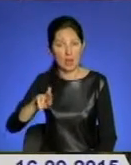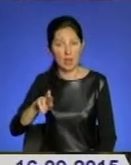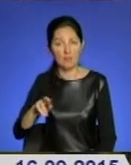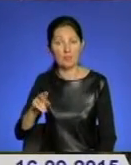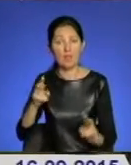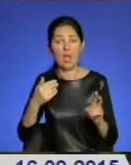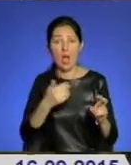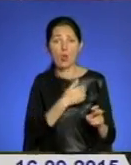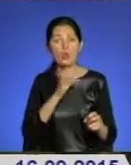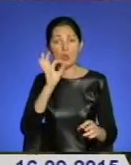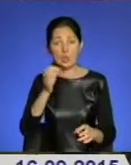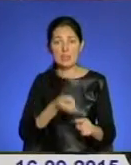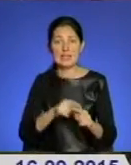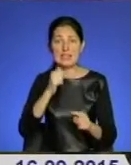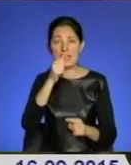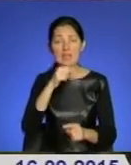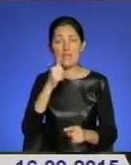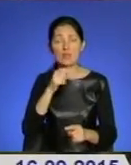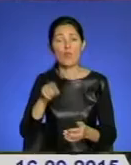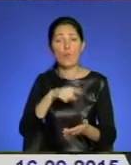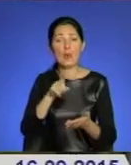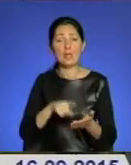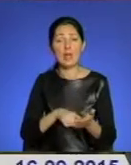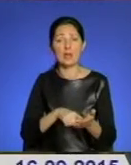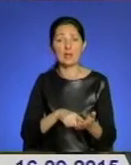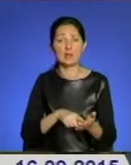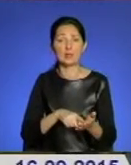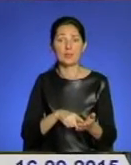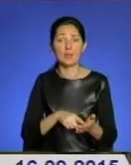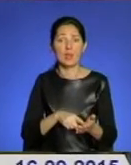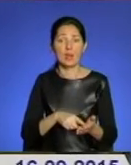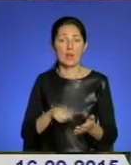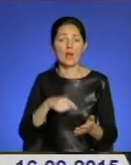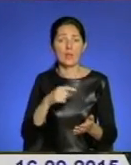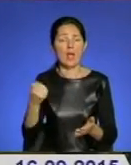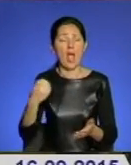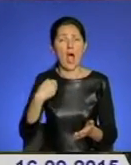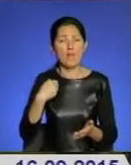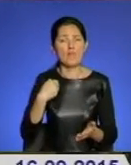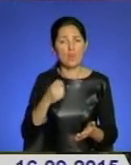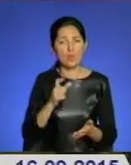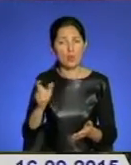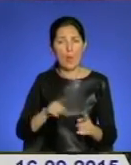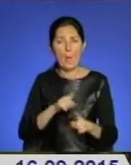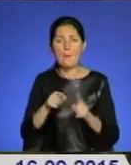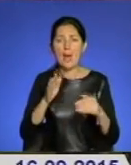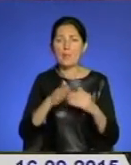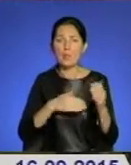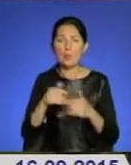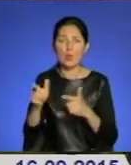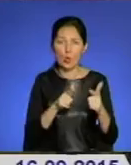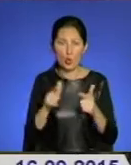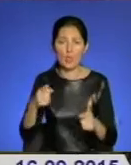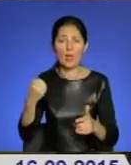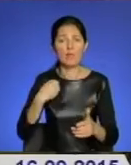що тільки за цей рік в питаннях конверсії військової, перепідготовки військовослужбовців і членів родин,